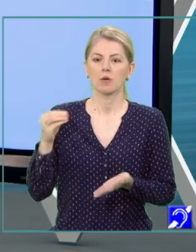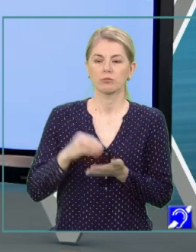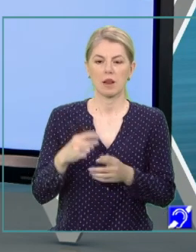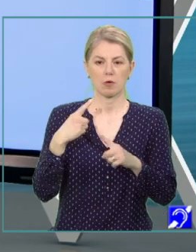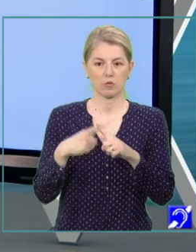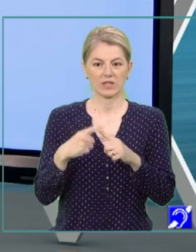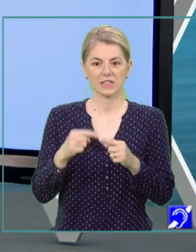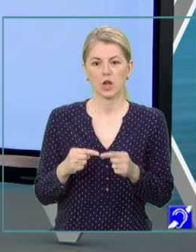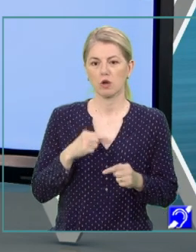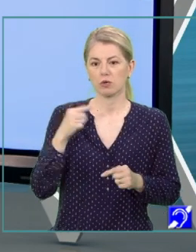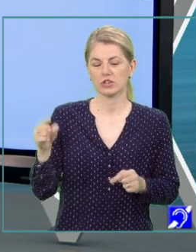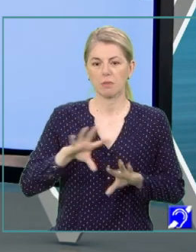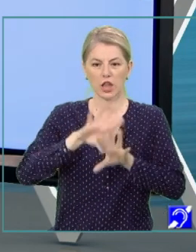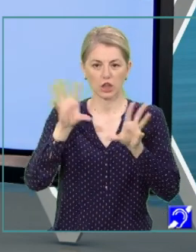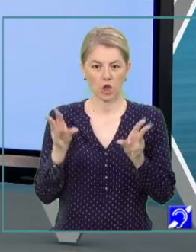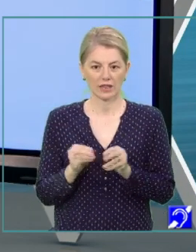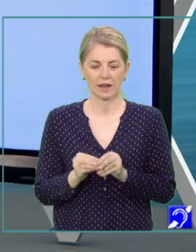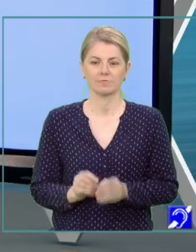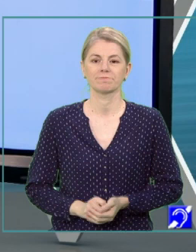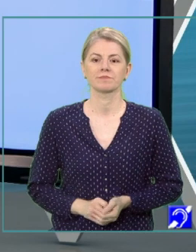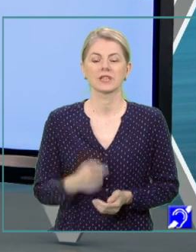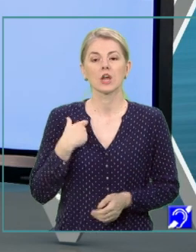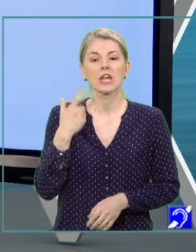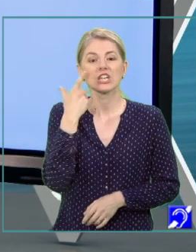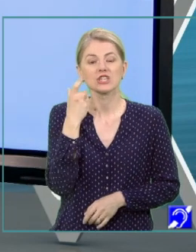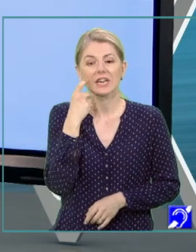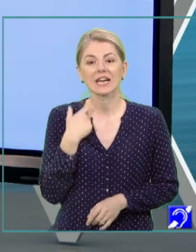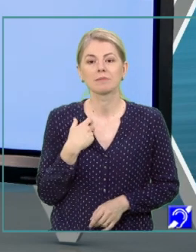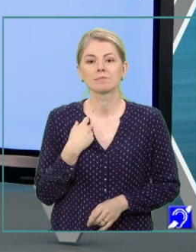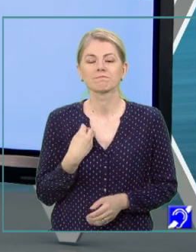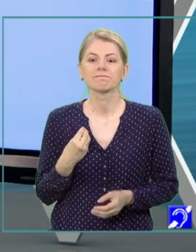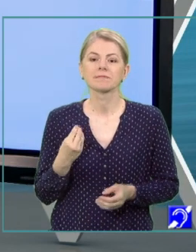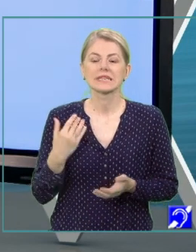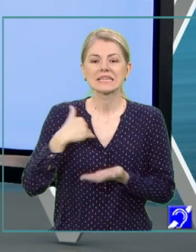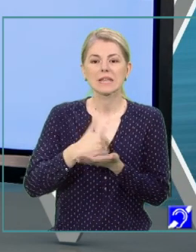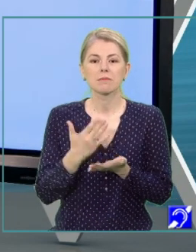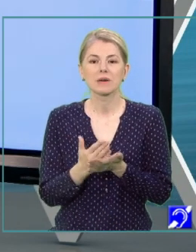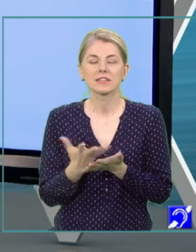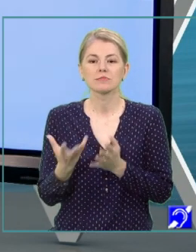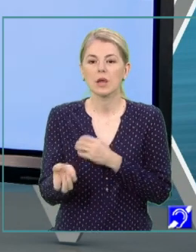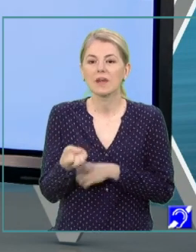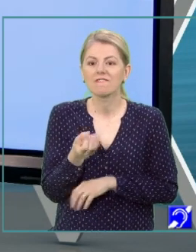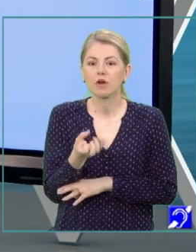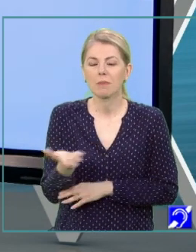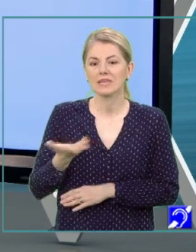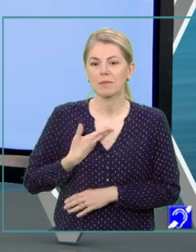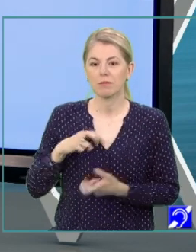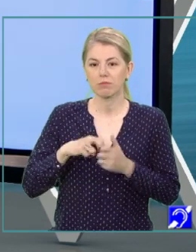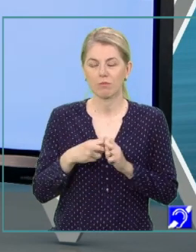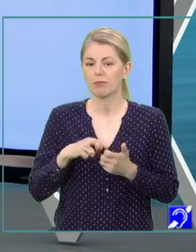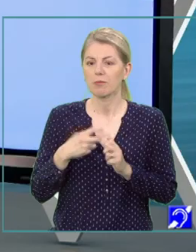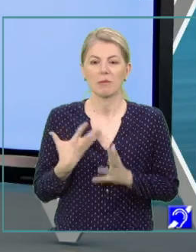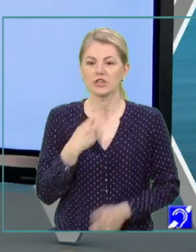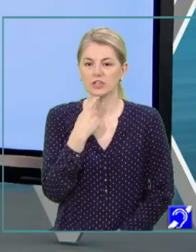X lungimea acestui traseu și încercăm să ne sistematizăm datele din problemă. Ce spune